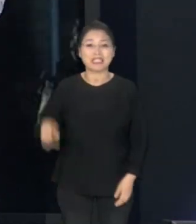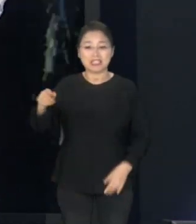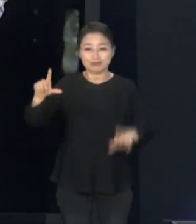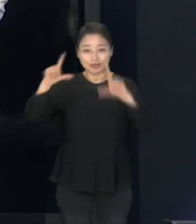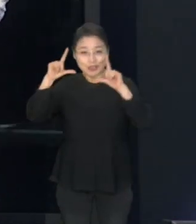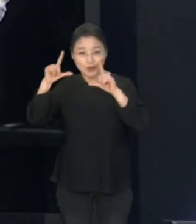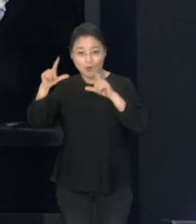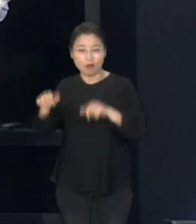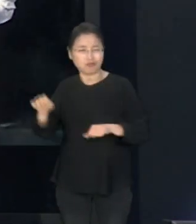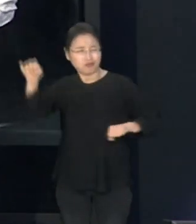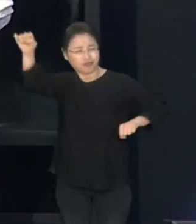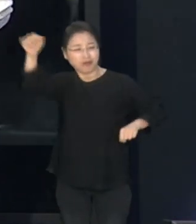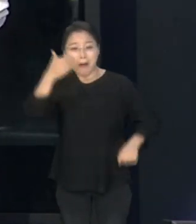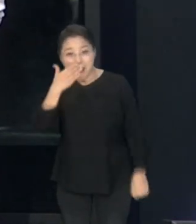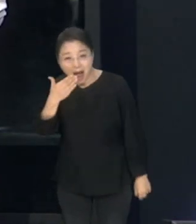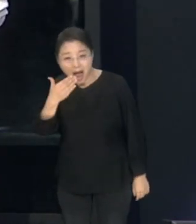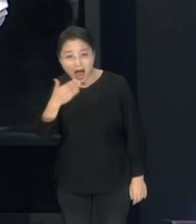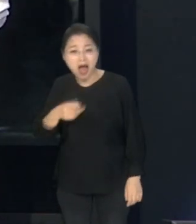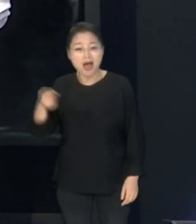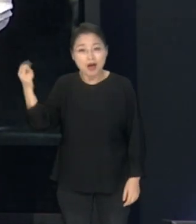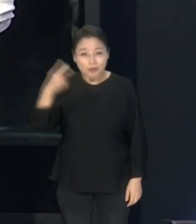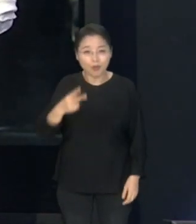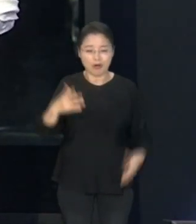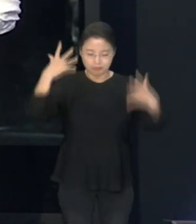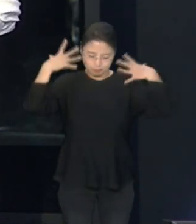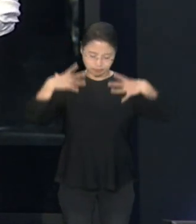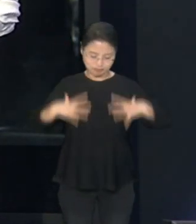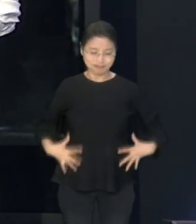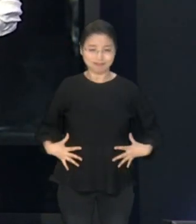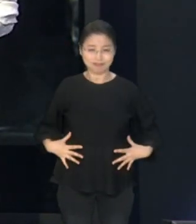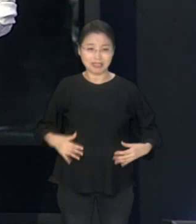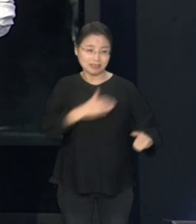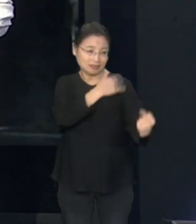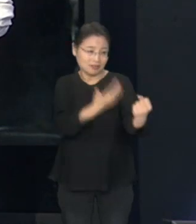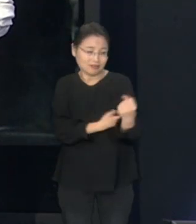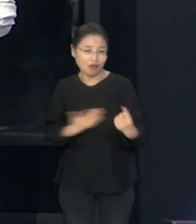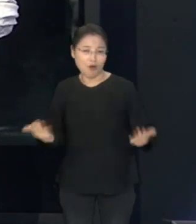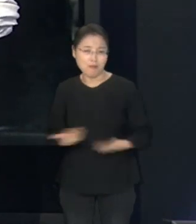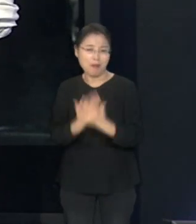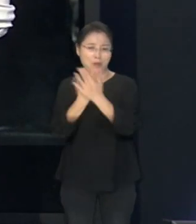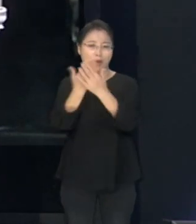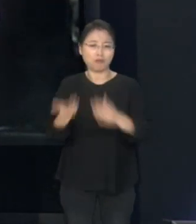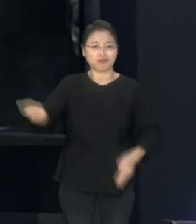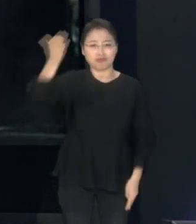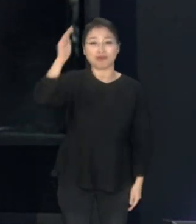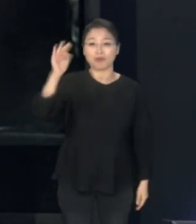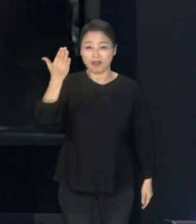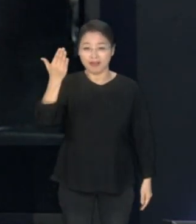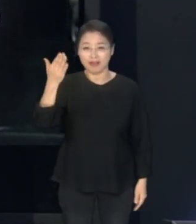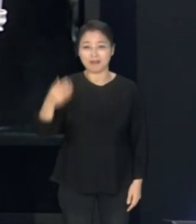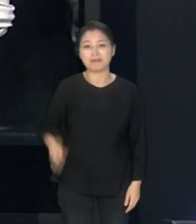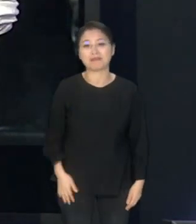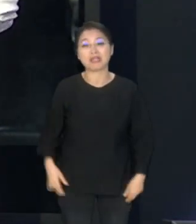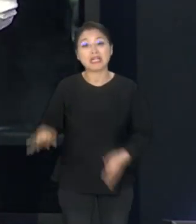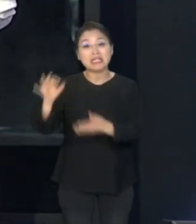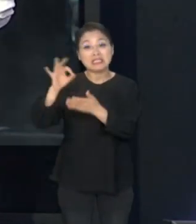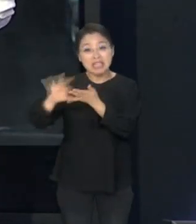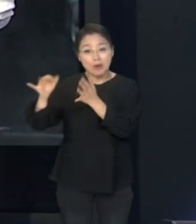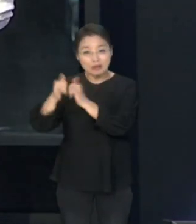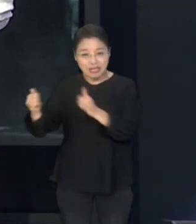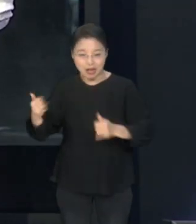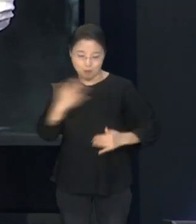스타크를 날 수 있게 해주고 각종 무장과 함께 신체 능력도 높여주는데요. 이처럼 사용자가